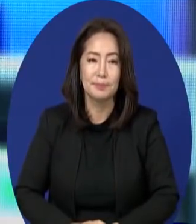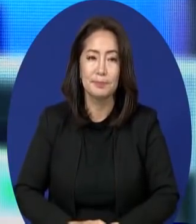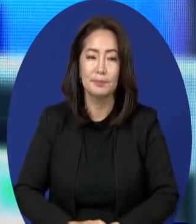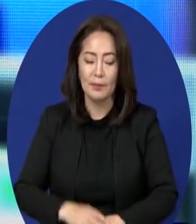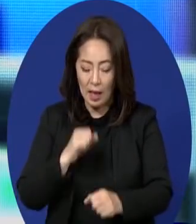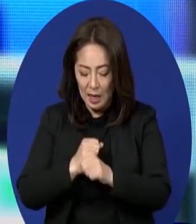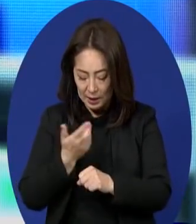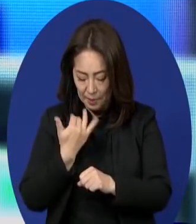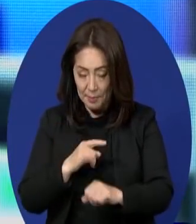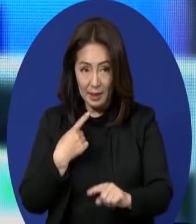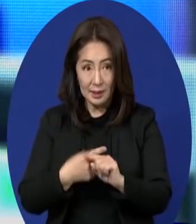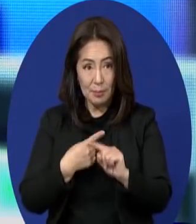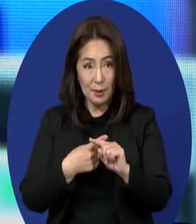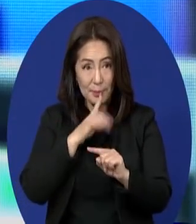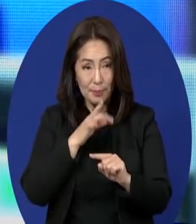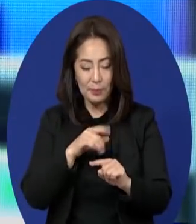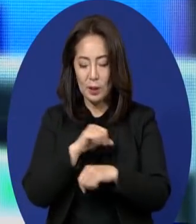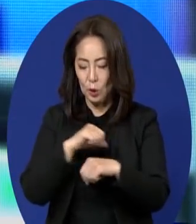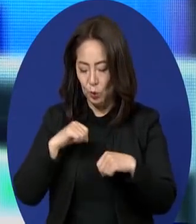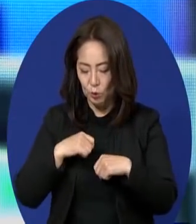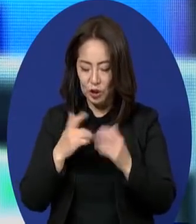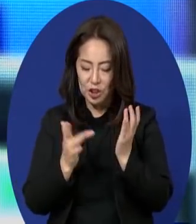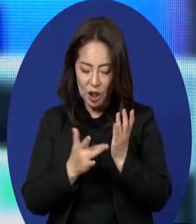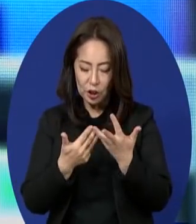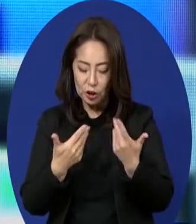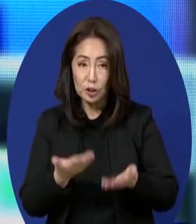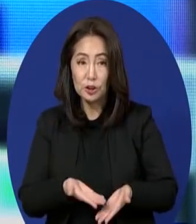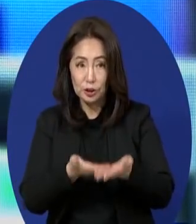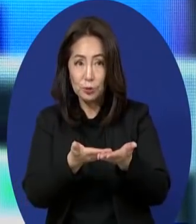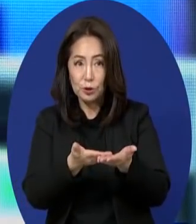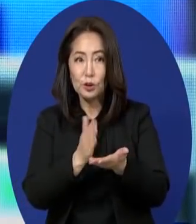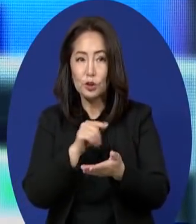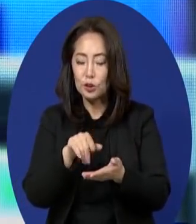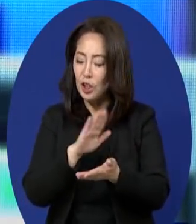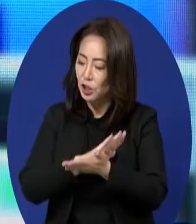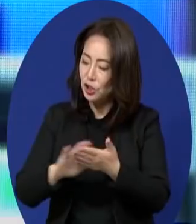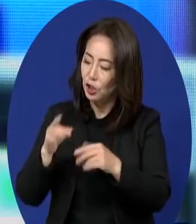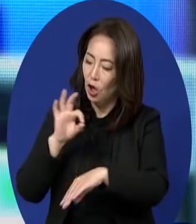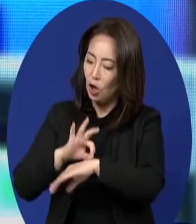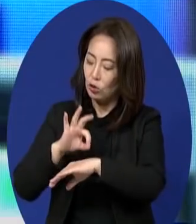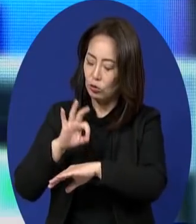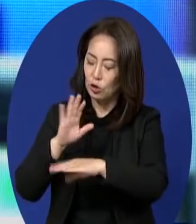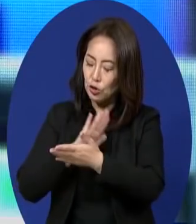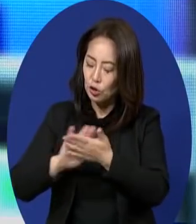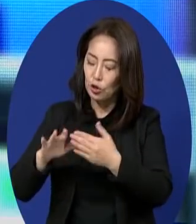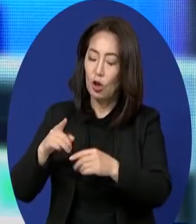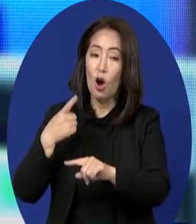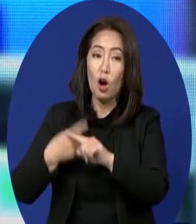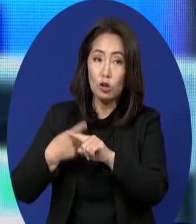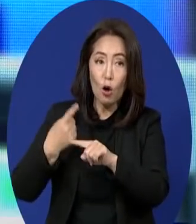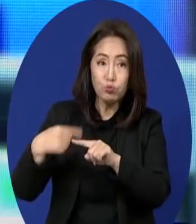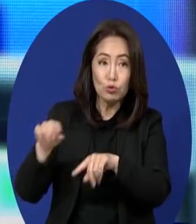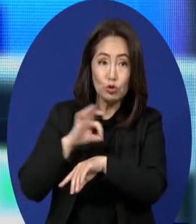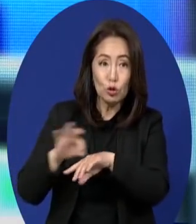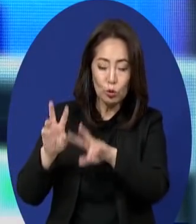Ажлын байр нэмэгдүүлэхэд ард иргэдэд техник тоног төхөөрөмжийн дэмжлэг үзүүлдэг шин хөдөө төсөл Булган аймагт 5 дахь жилдээ үргэлжилж байна. Энэ